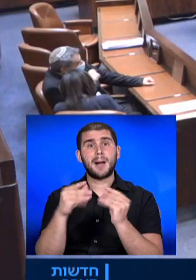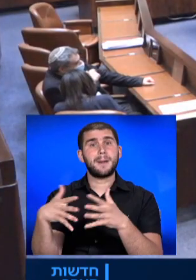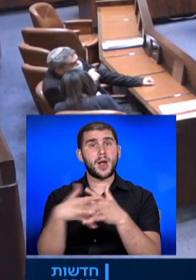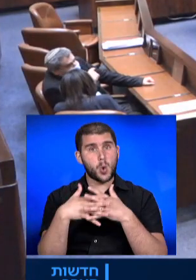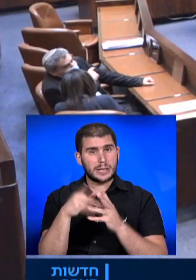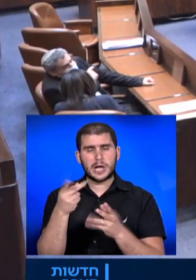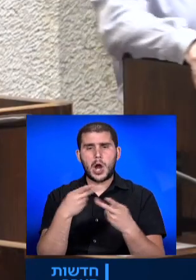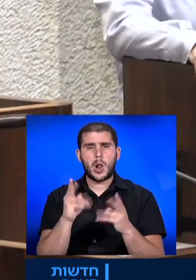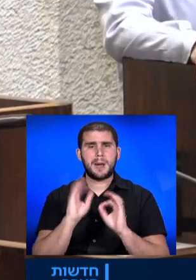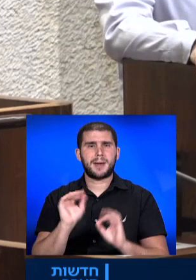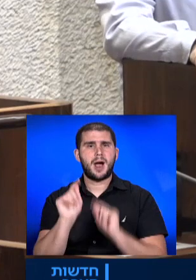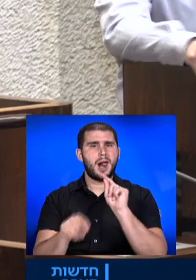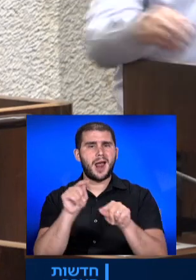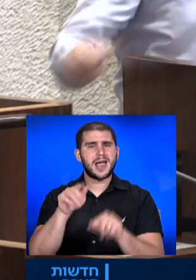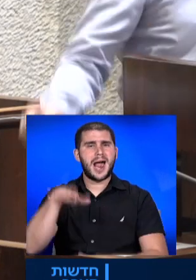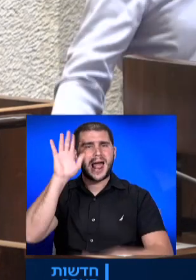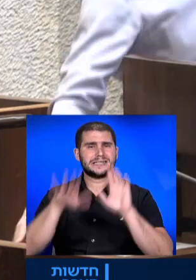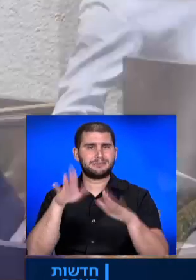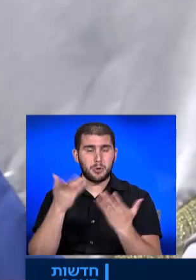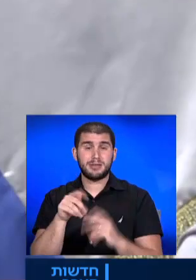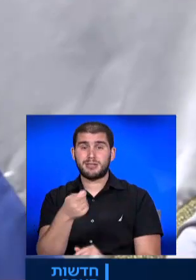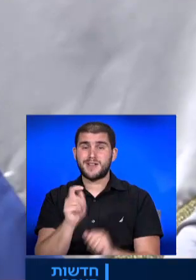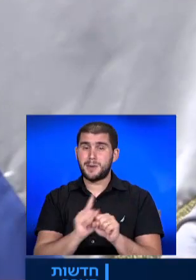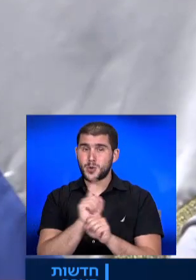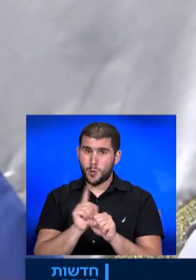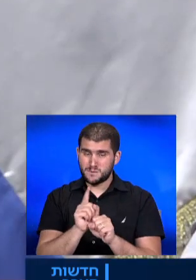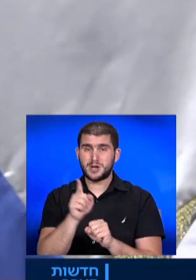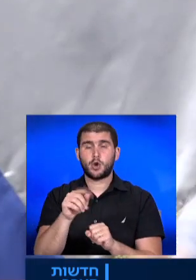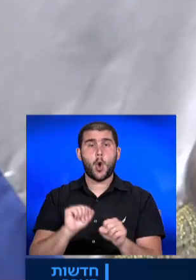אינם יכולים להגיע להצבעות, דווקא בתקופה שבה